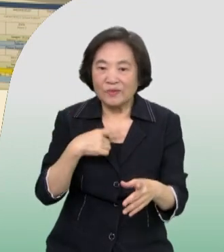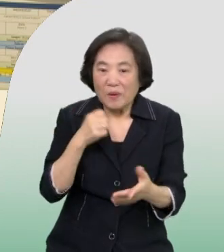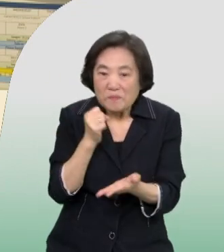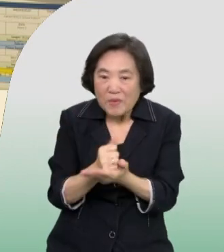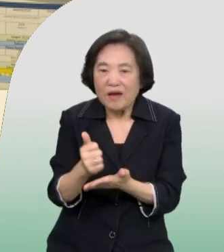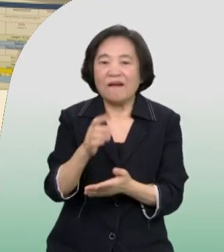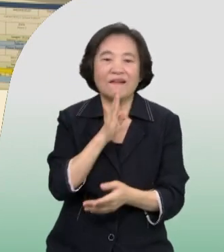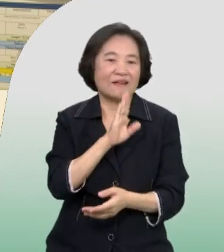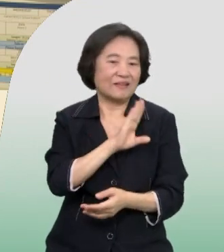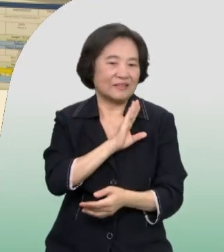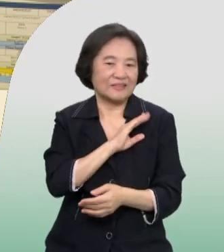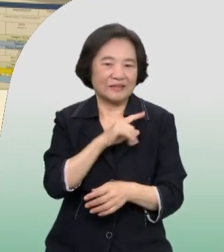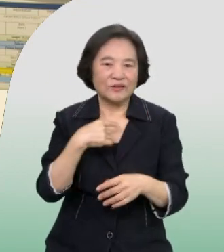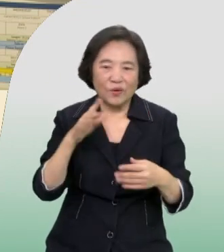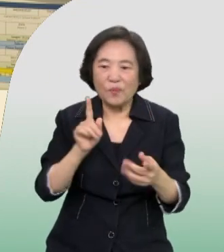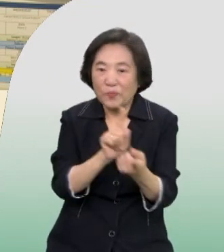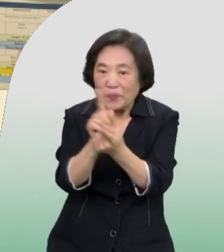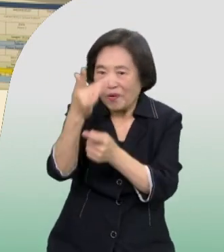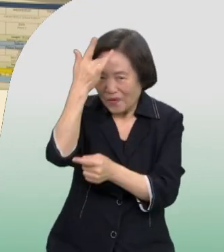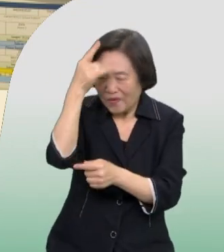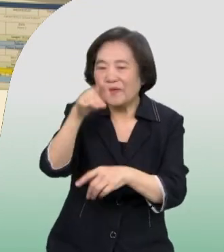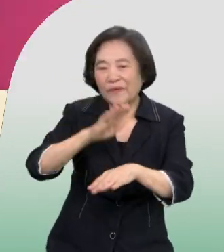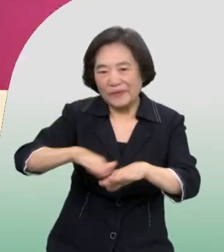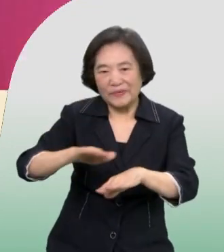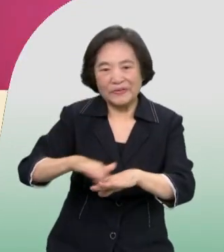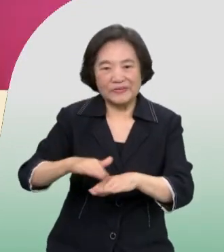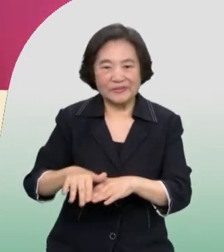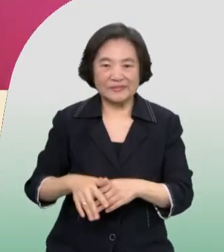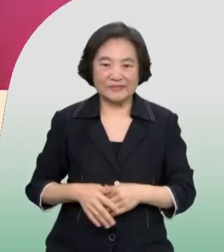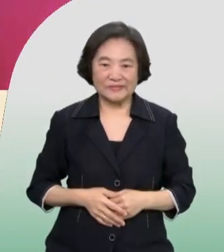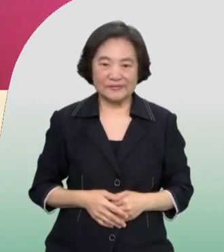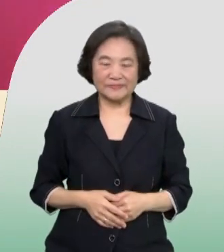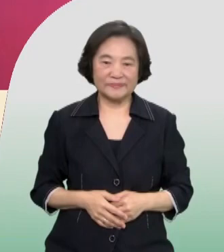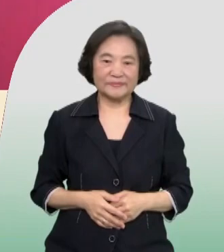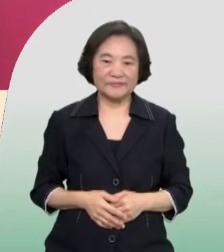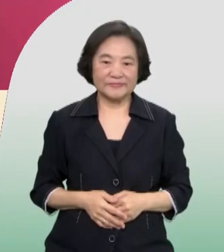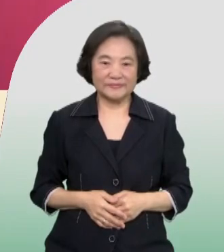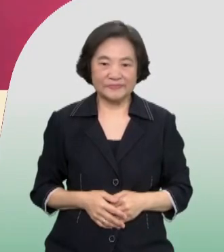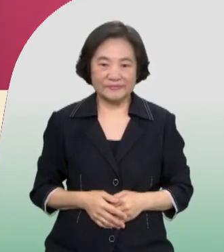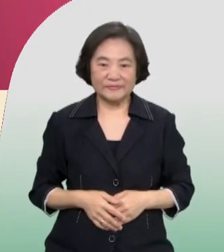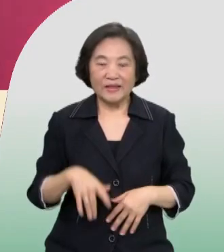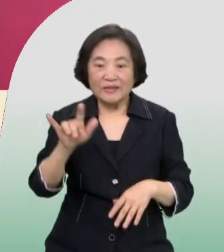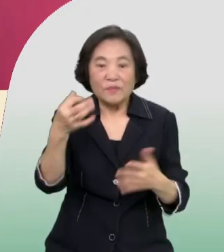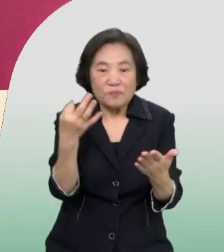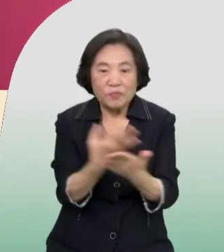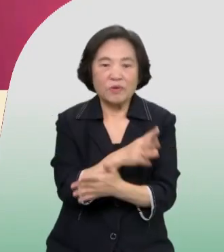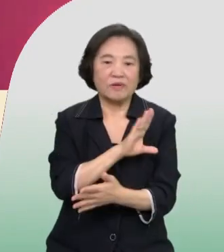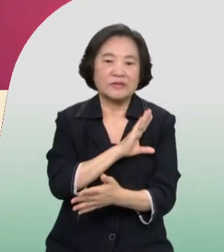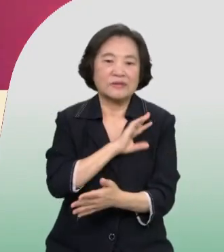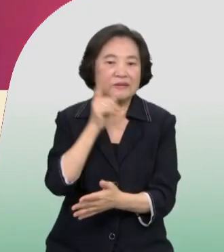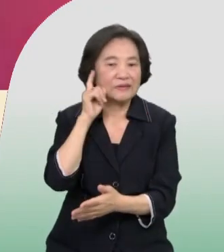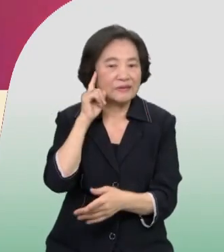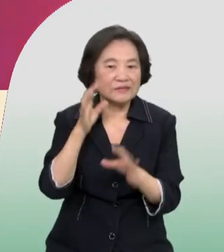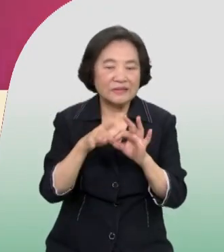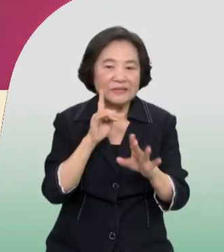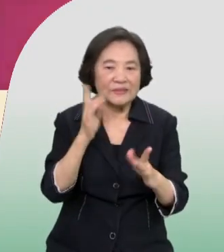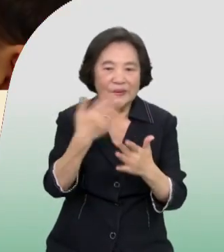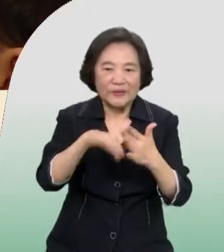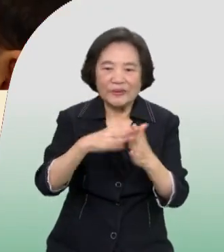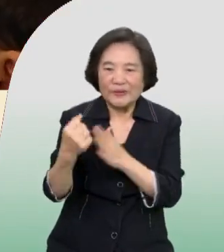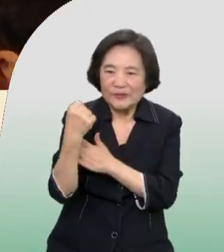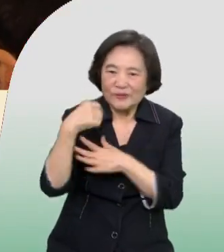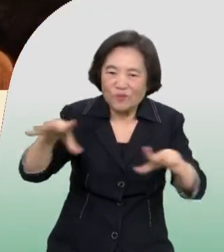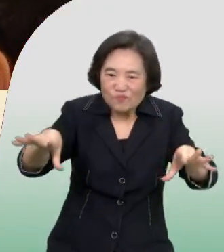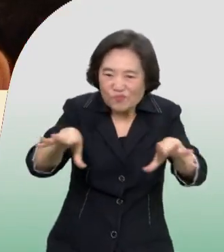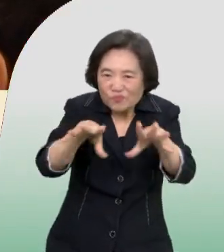find people, and you know we do struggle sometimes. 先生唔啦，味道原因是做得全靠清凉来